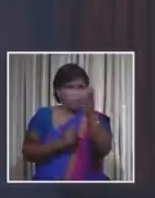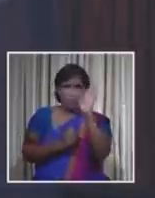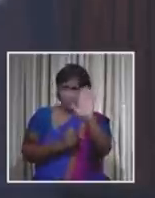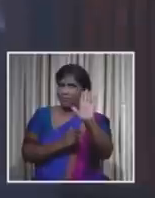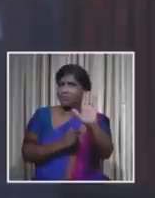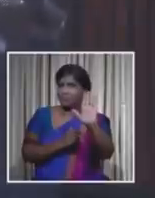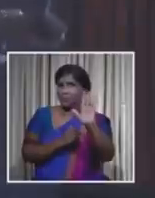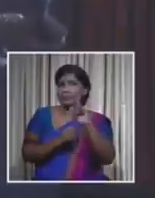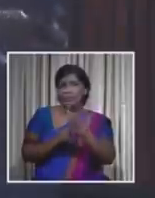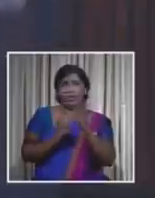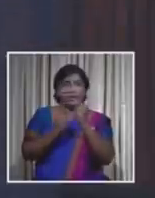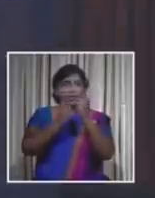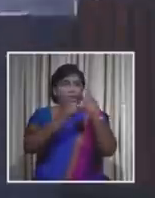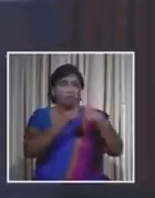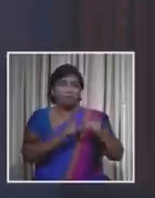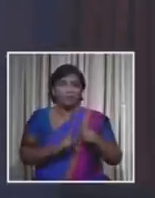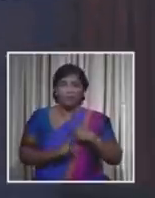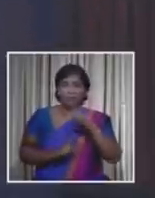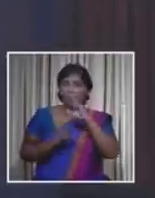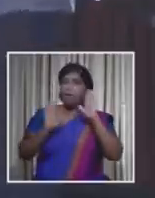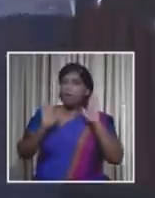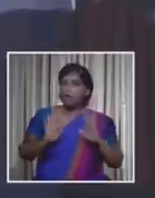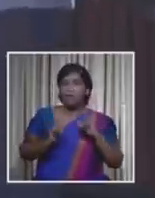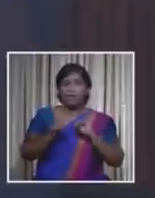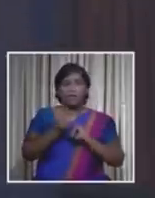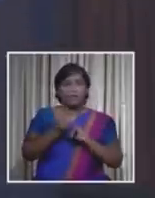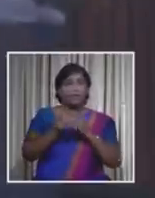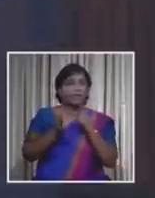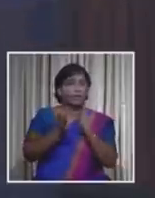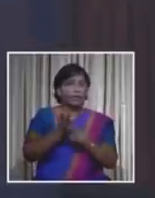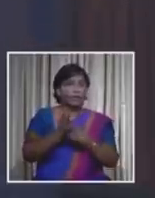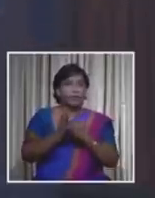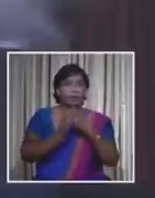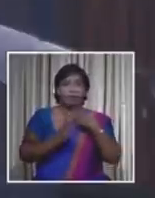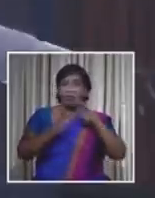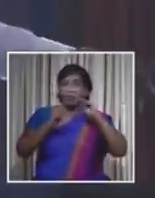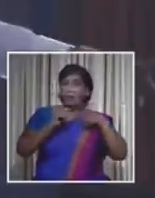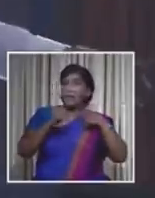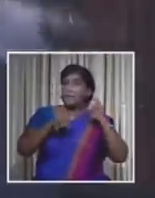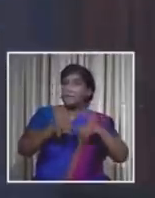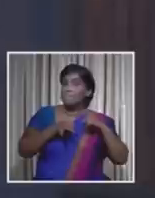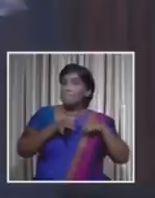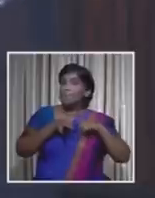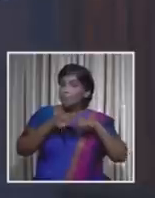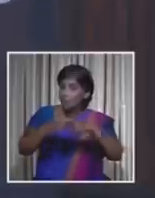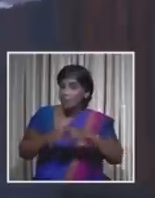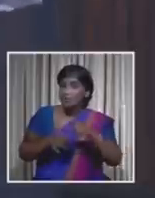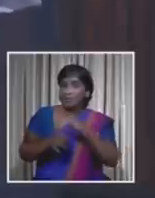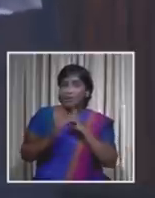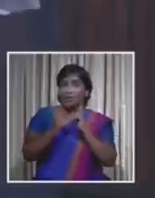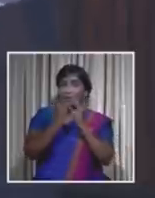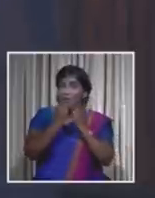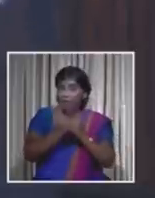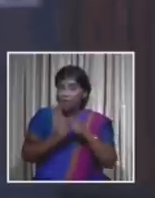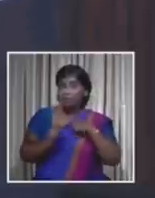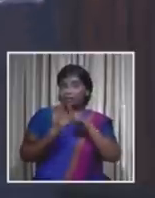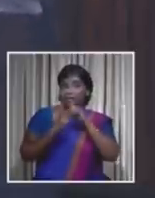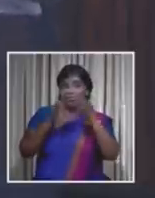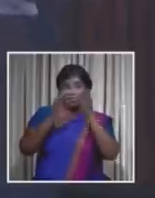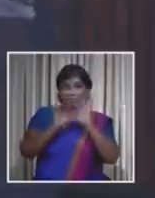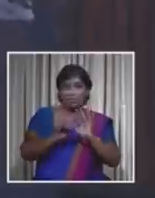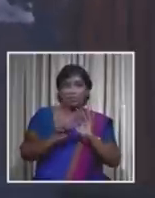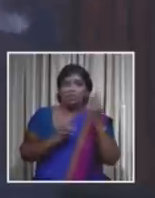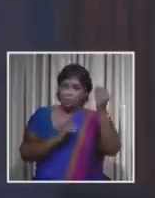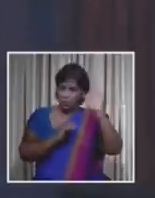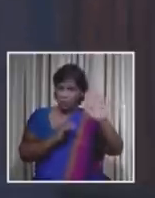පොඩකින් ගණන් මිනුම් කිව්වා හැබැයි සසේන්ද්‍ර රාජපක්ෂ මහත්මයා වරප්‍රසාද ප්‍රශ්න ඉදිරිපත් කරේ ගණන් මිනුම් සහිතව